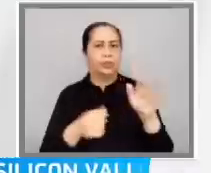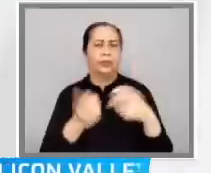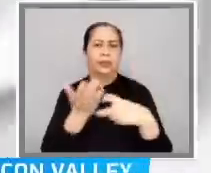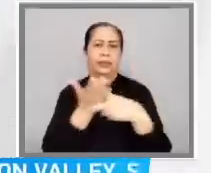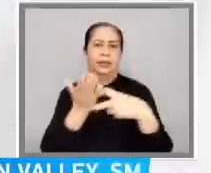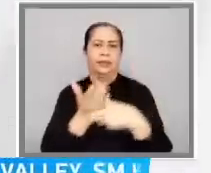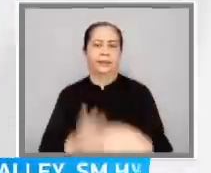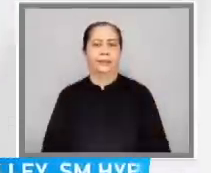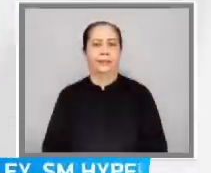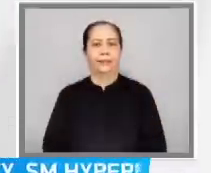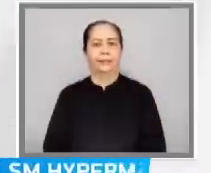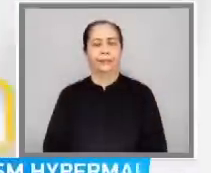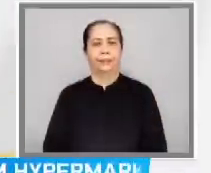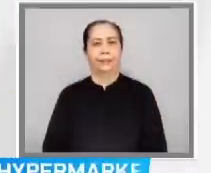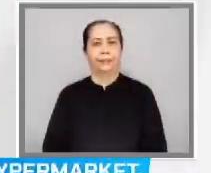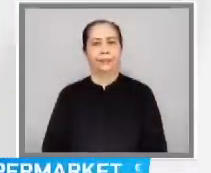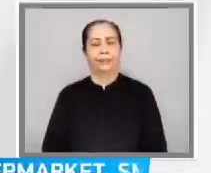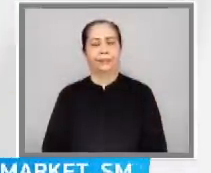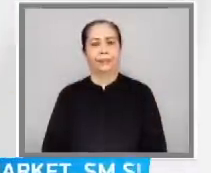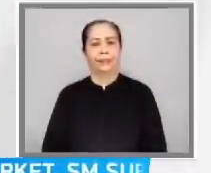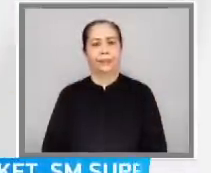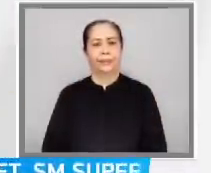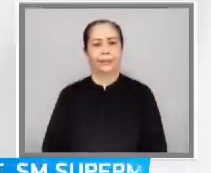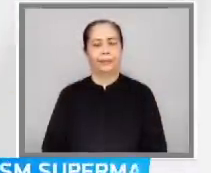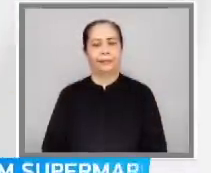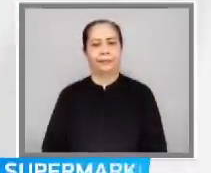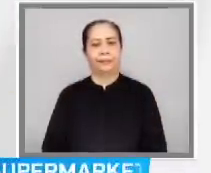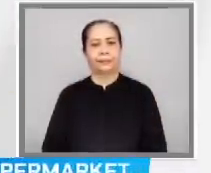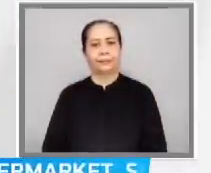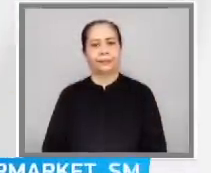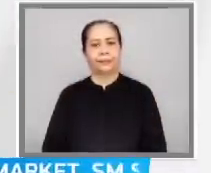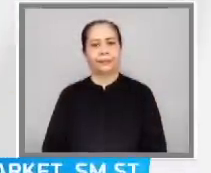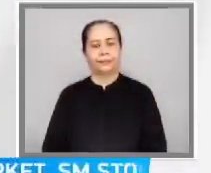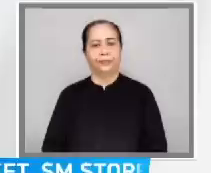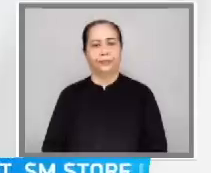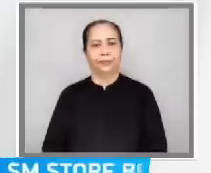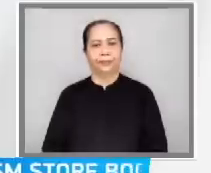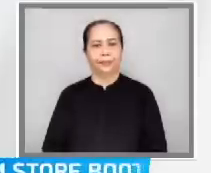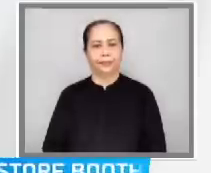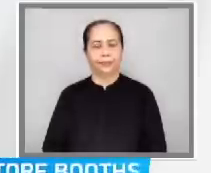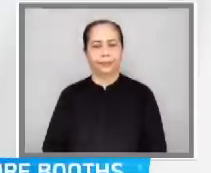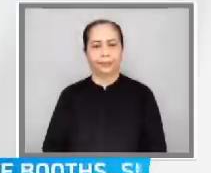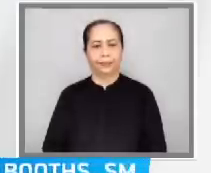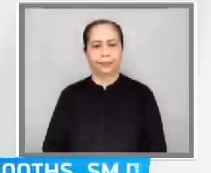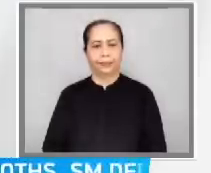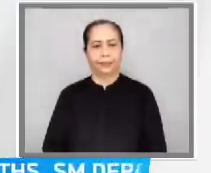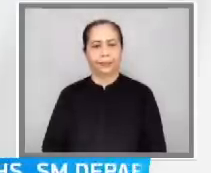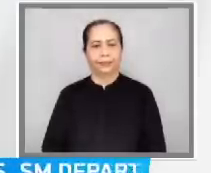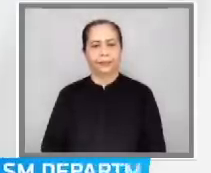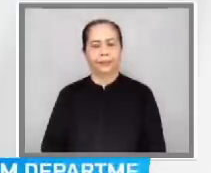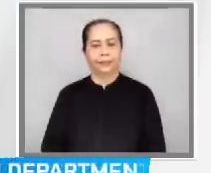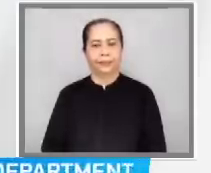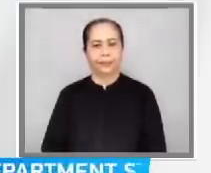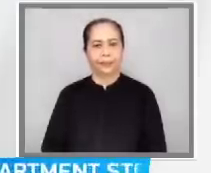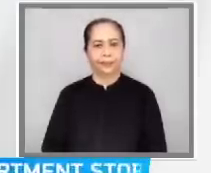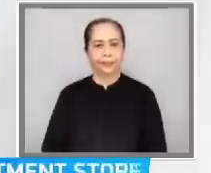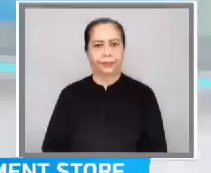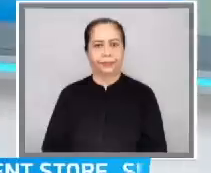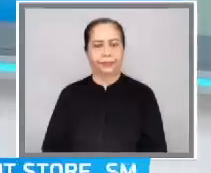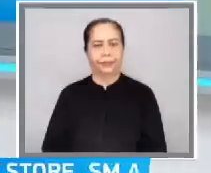I am ready! GMA Weather, serbisyong totoo ng GMA